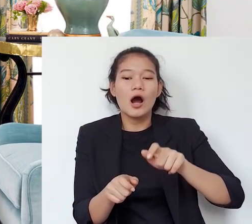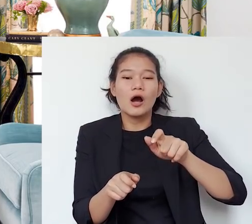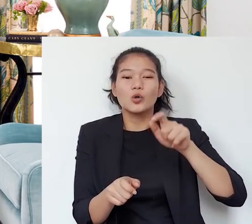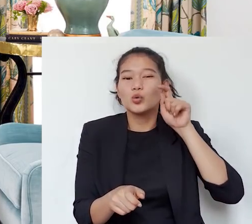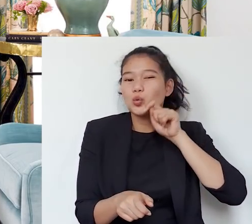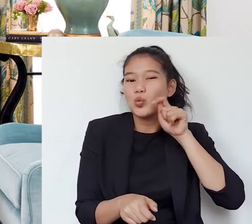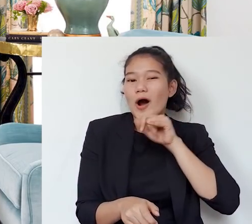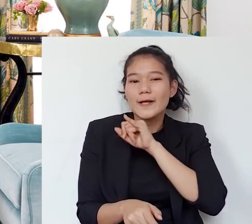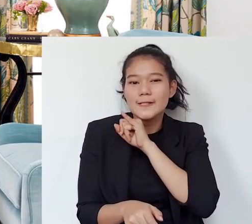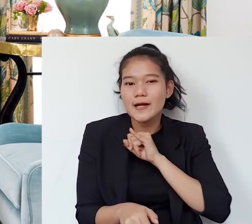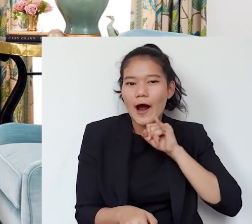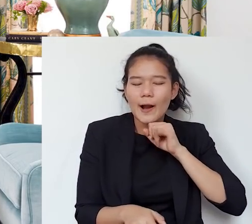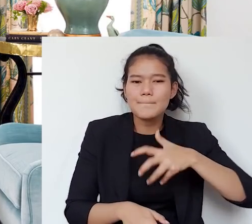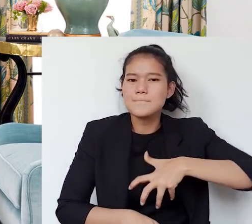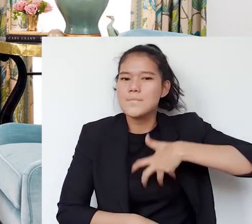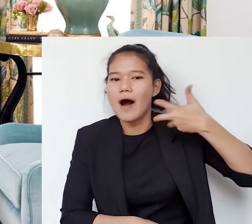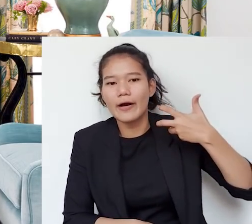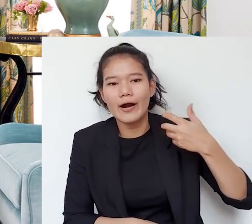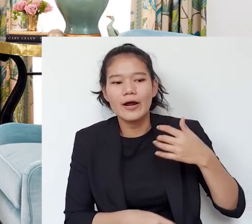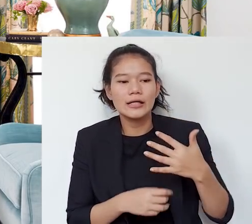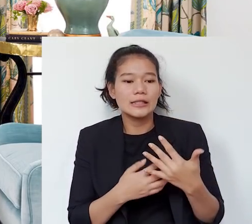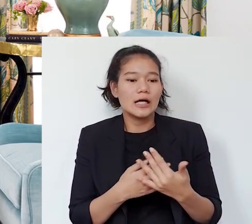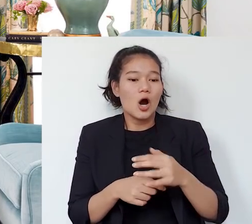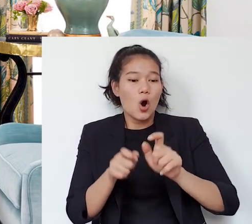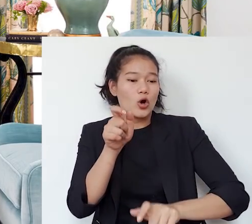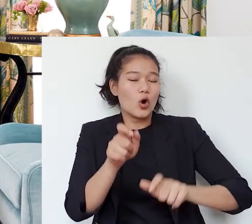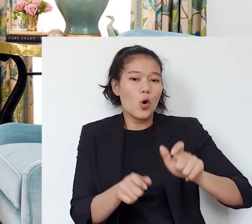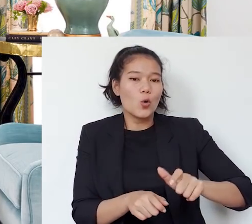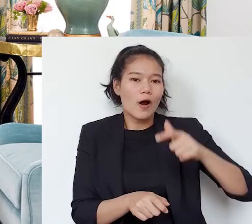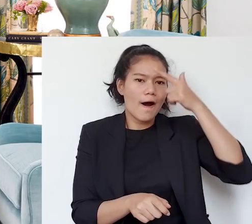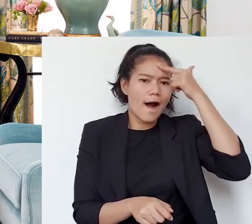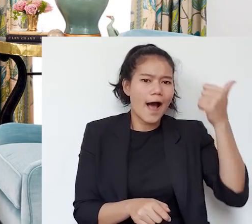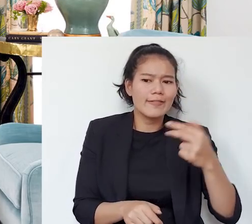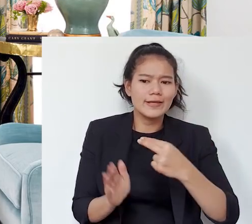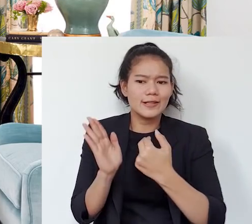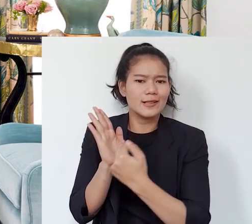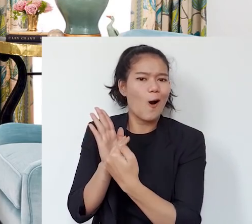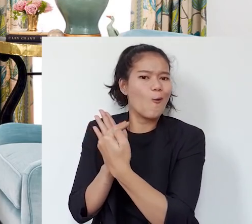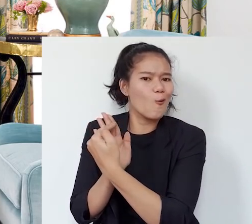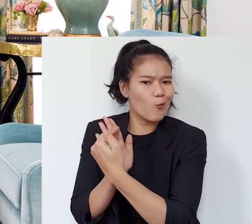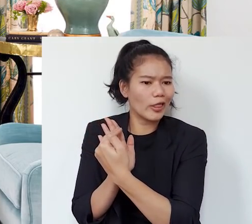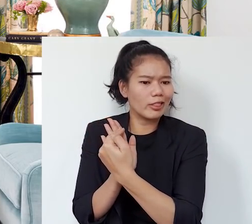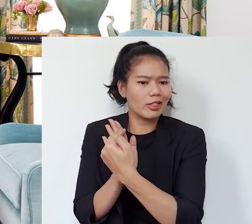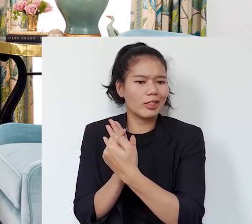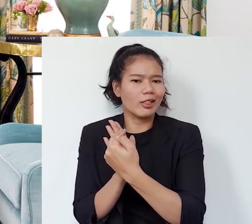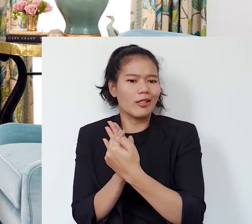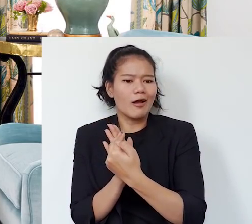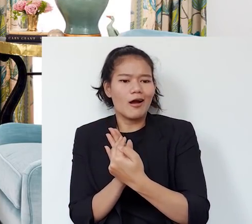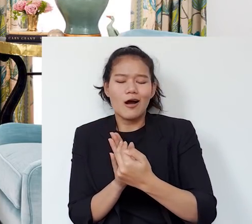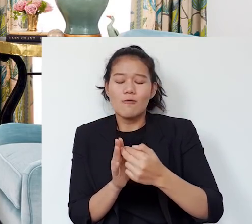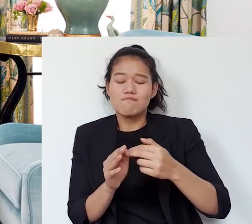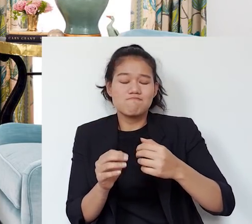tua-tua Israel. Kemarahan dari para ahli-ahli Taurat dan imam besar.